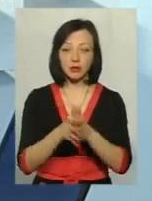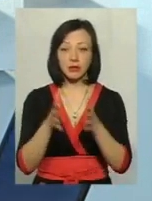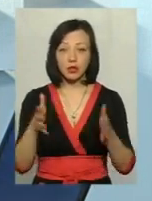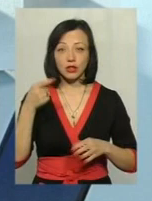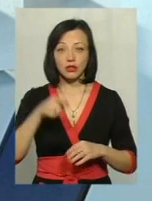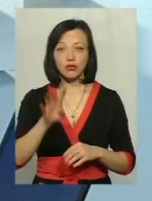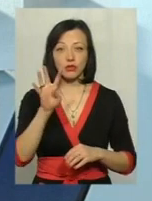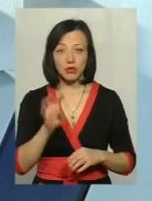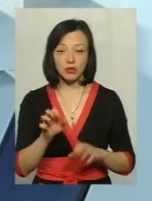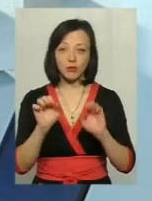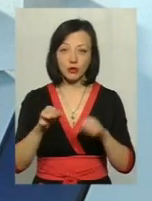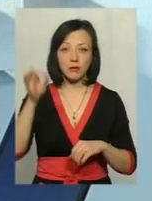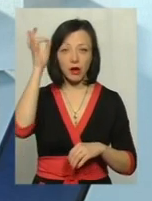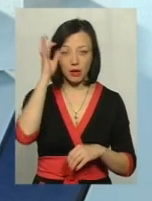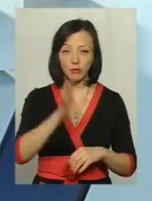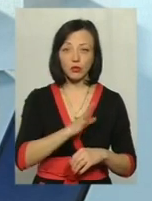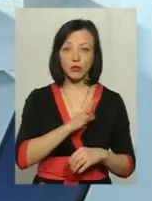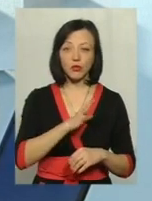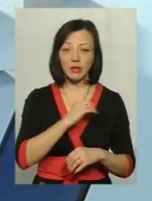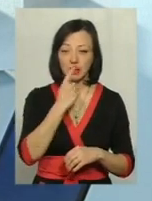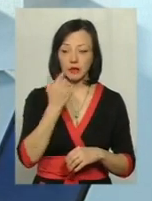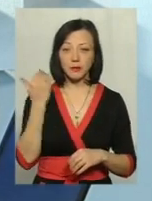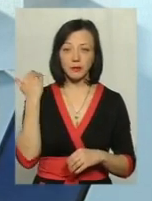як 1400. Може, пригадуєте, був не так